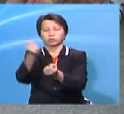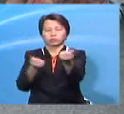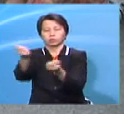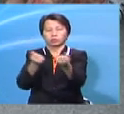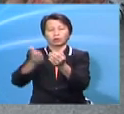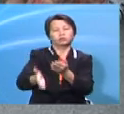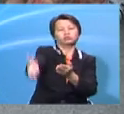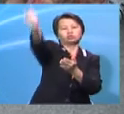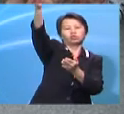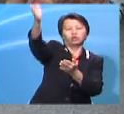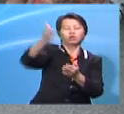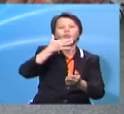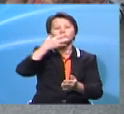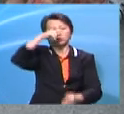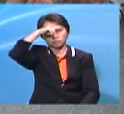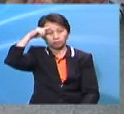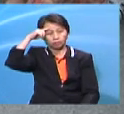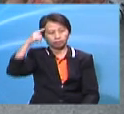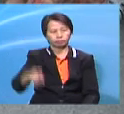Proton Saga berwarna hitam